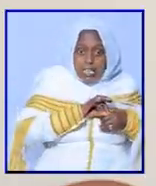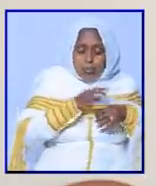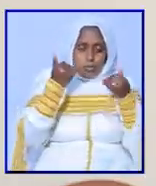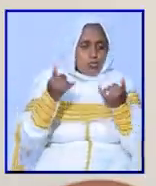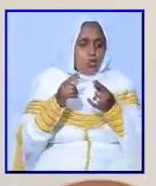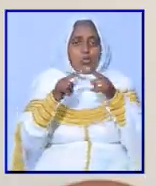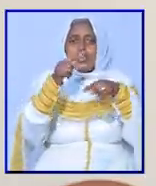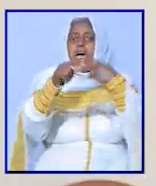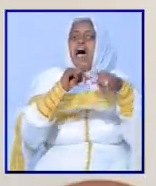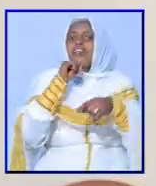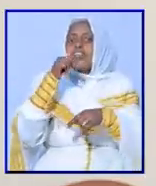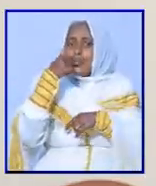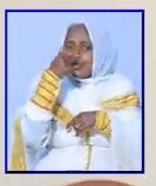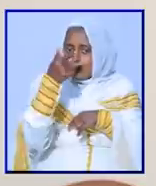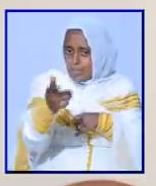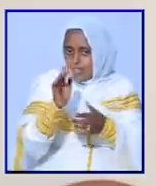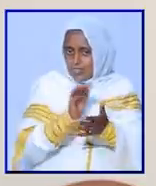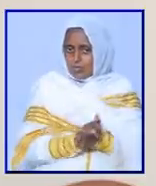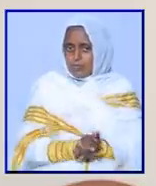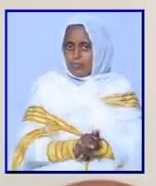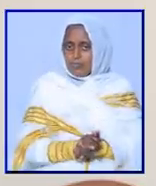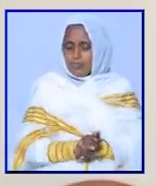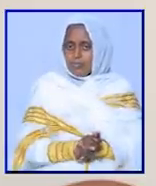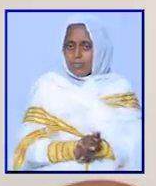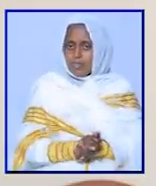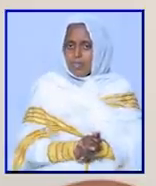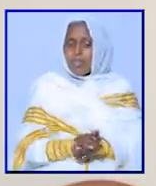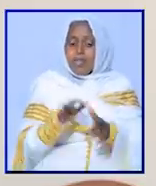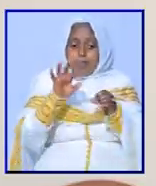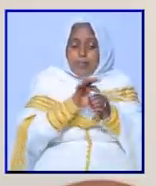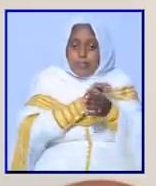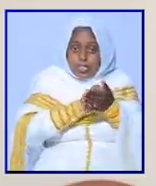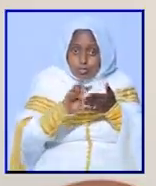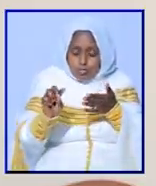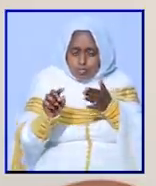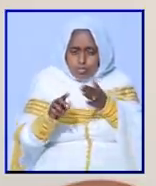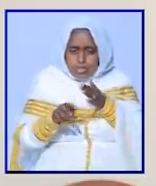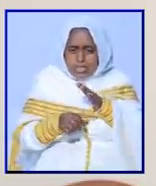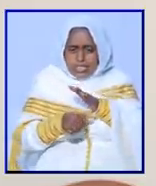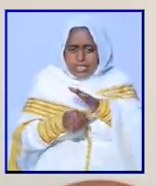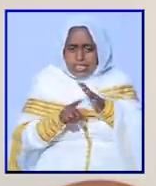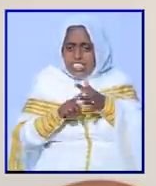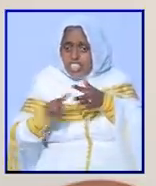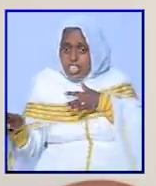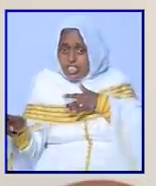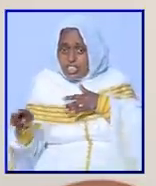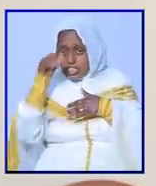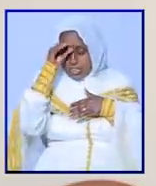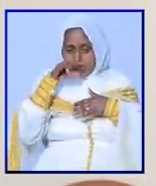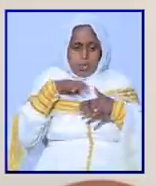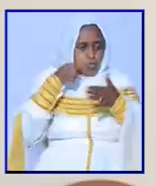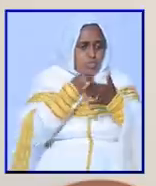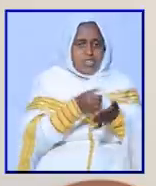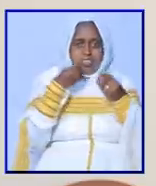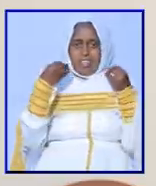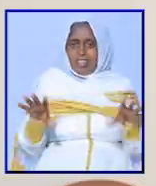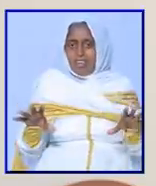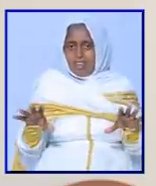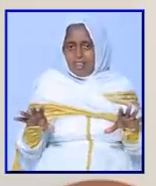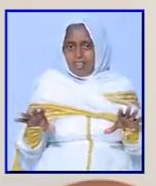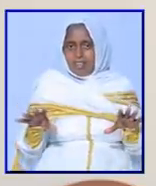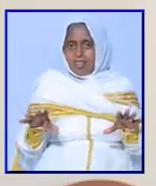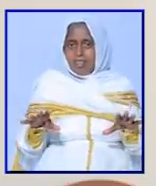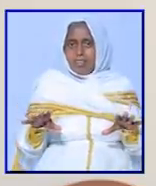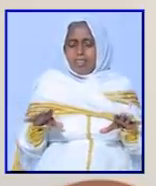መንፈስ ቅዱስ ቢያድርባችሁ አይደለም ይላችኋል። አሁን መንፈስ ቅዱስ ሲሸሽ